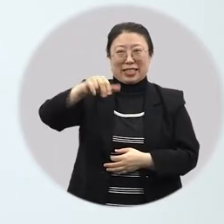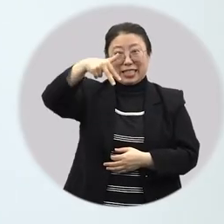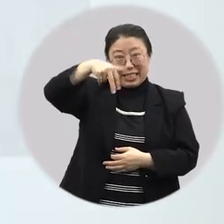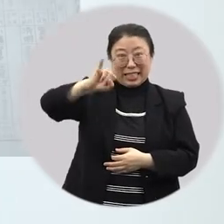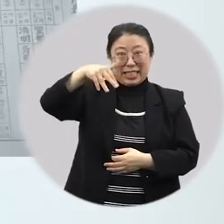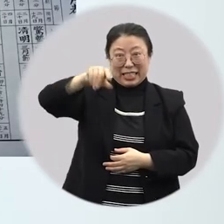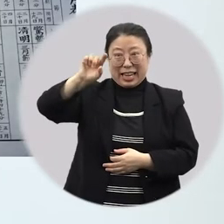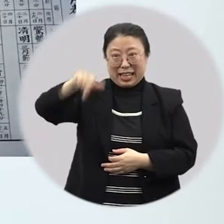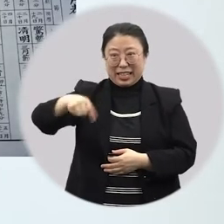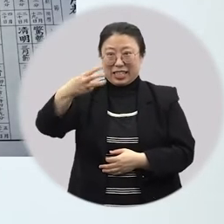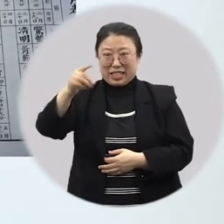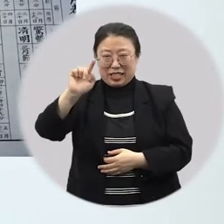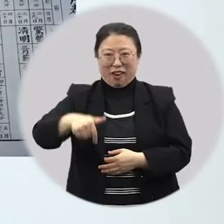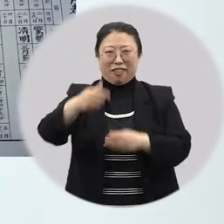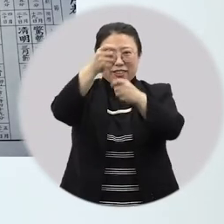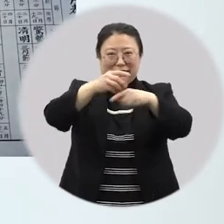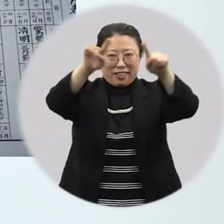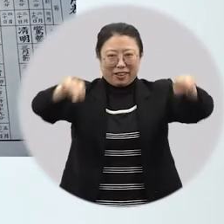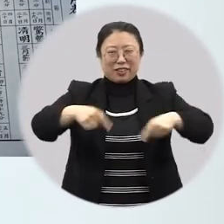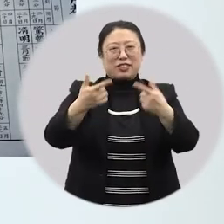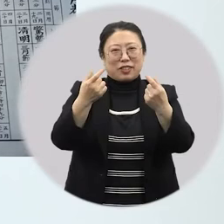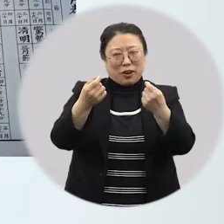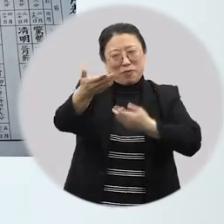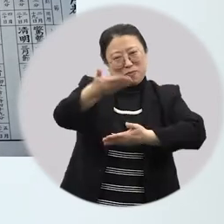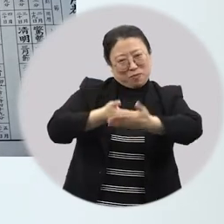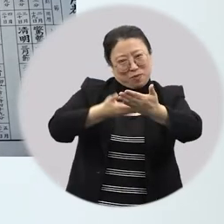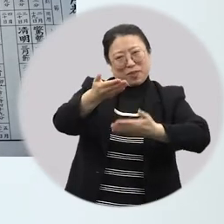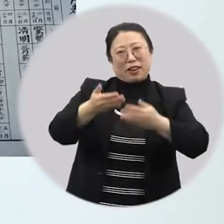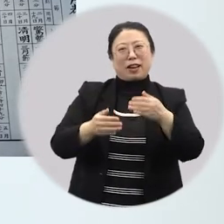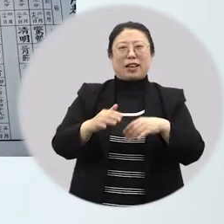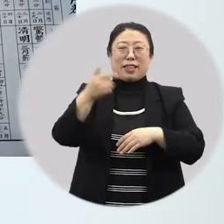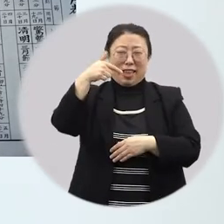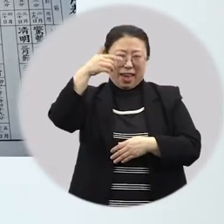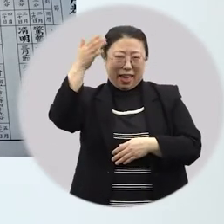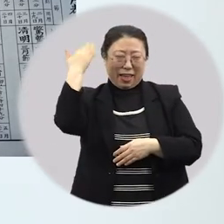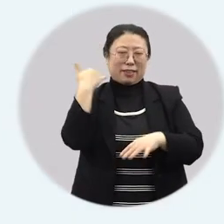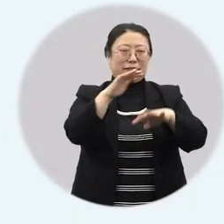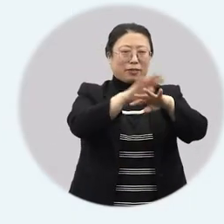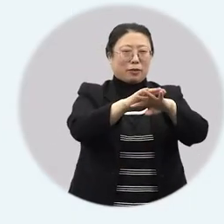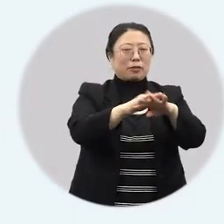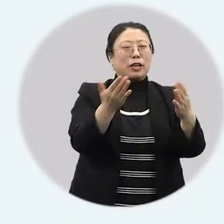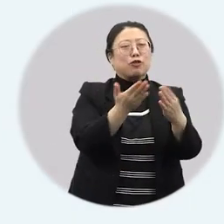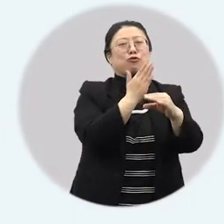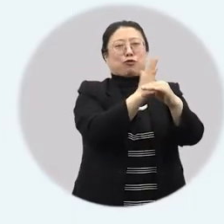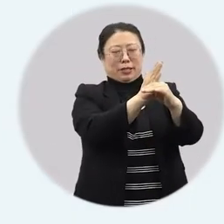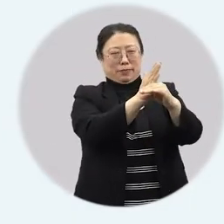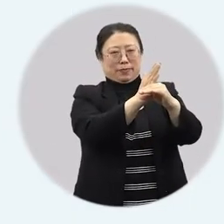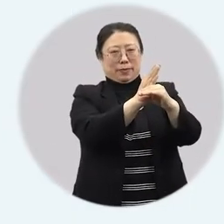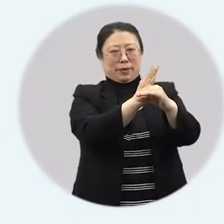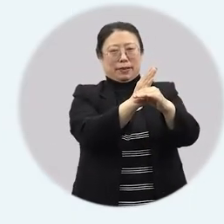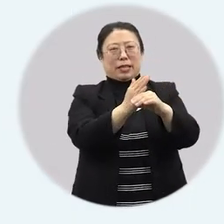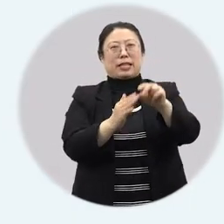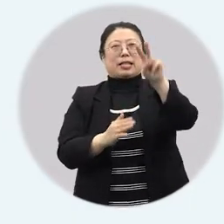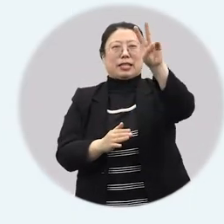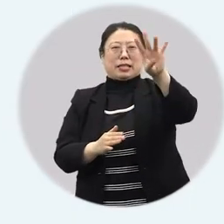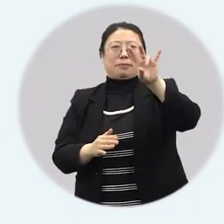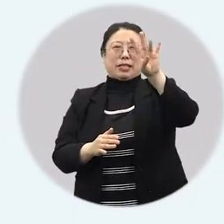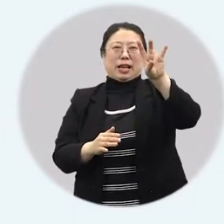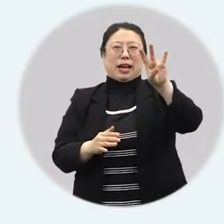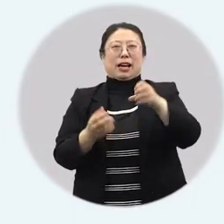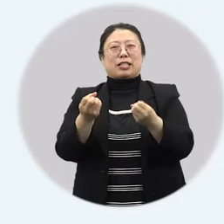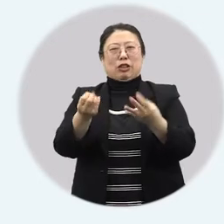동지에는 동지 책력이라는 다음에 달력과 같은 책을 주고받았답니다 예전에는 농경중심의